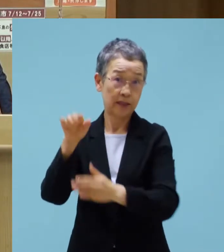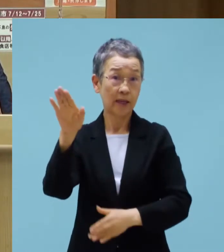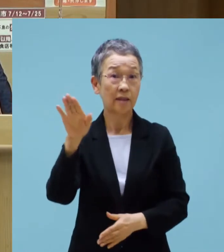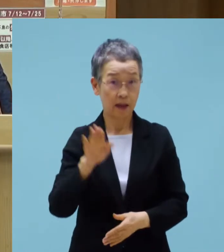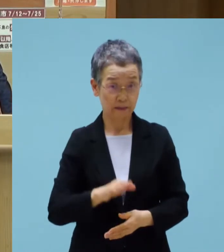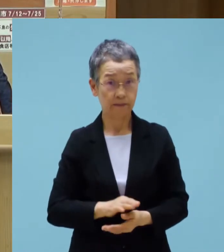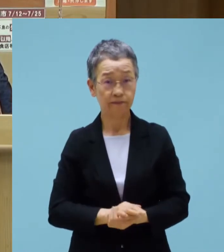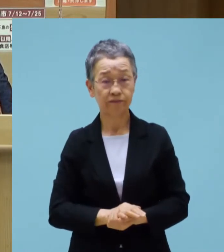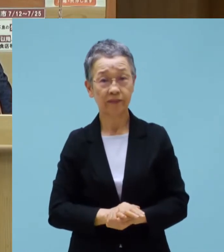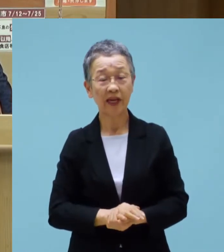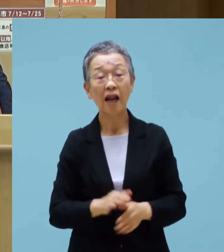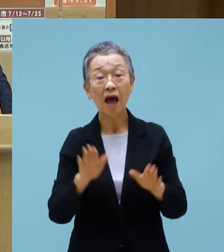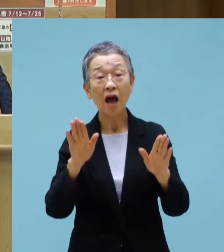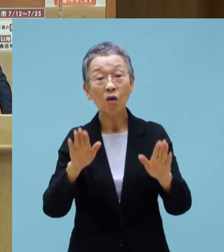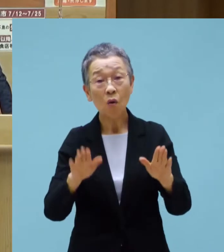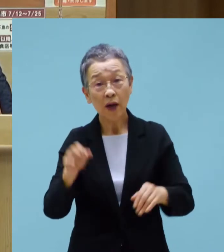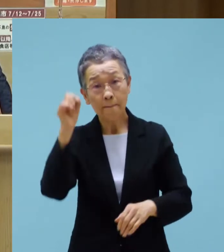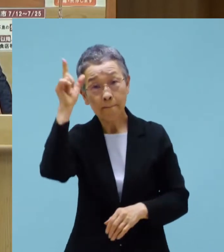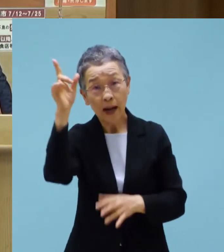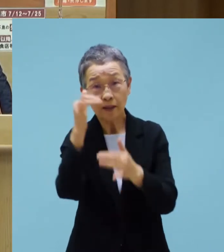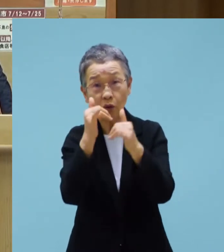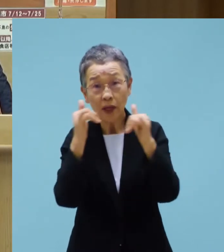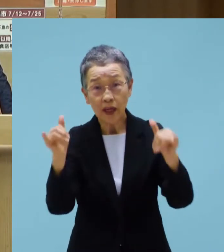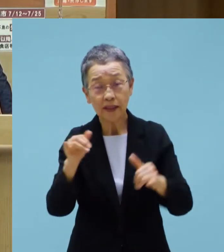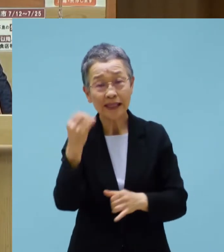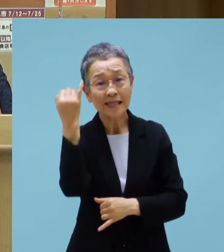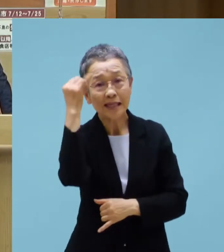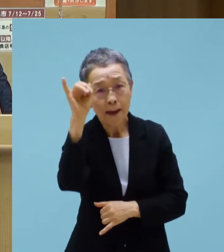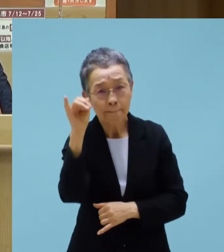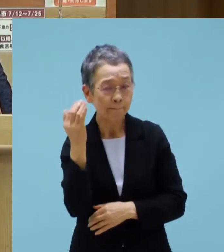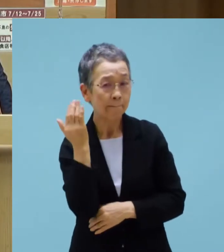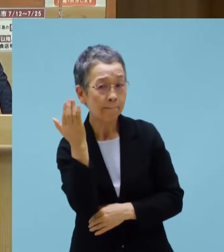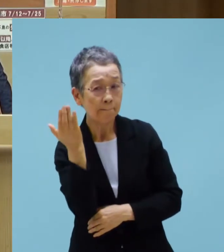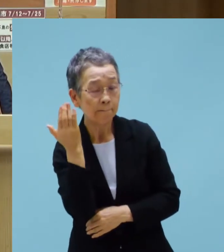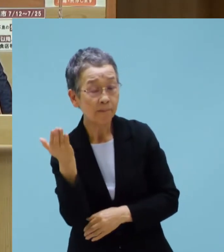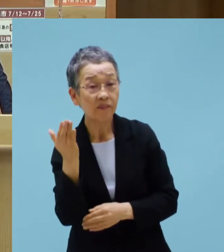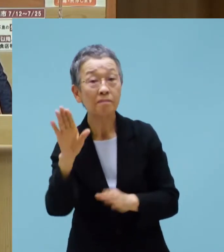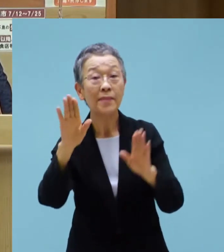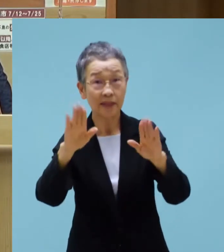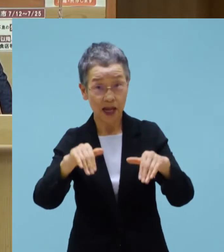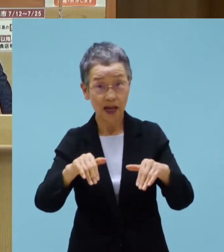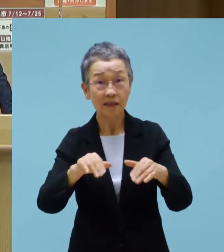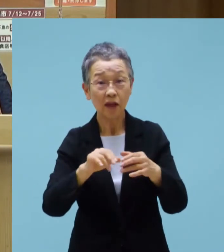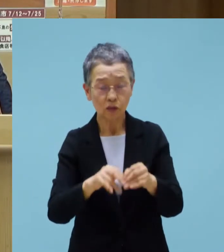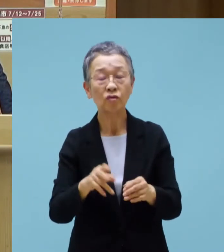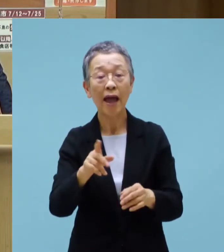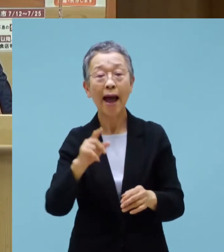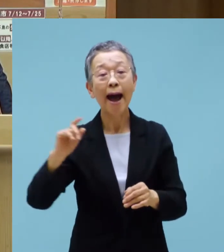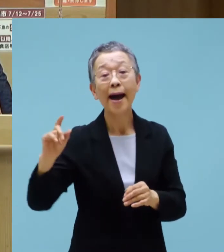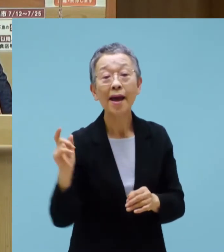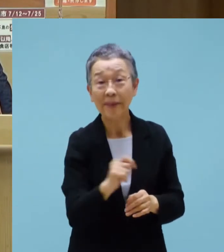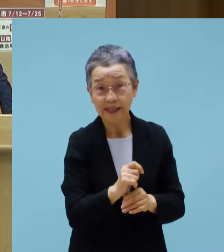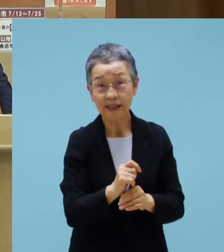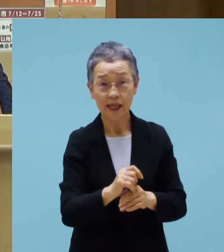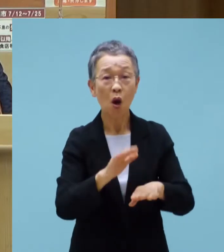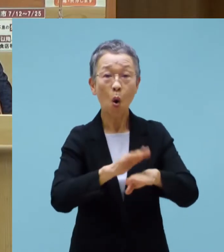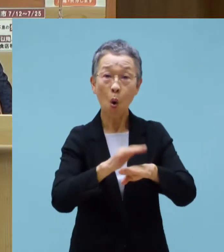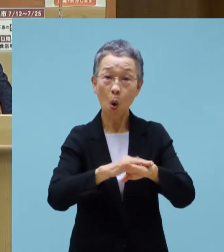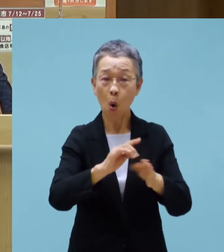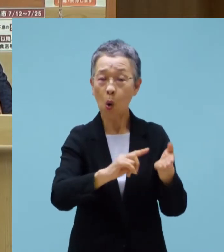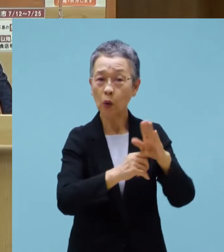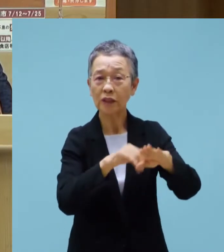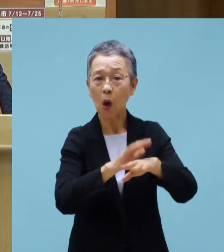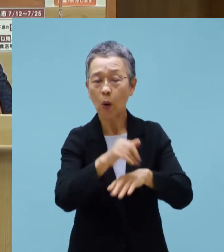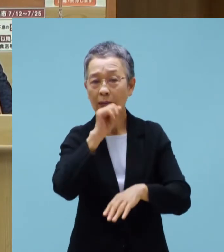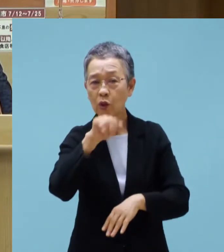まあ、今回有識者の方にもいろいろご意見をお伺いしましたけど、やはりそういった形で早めに対策を講じた方がいいんではないか